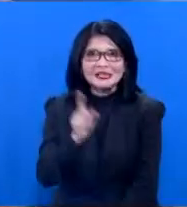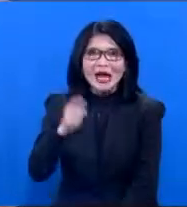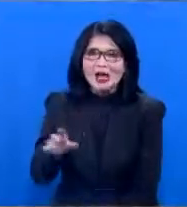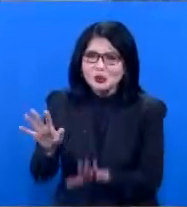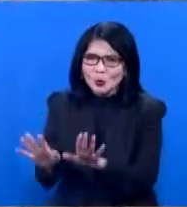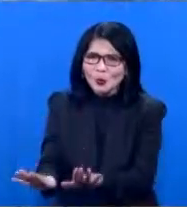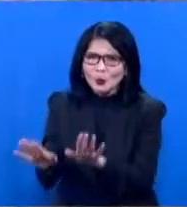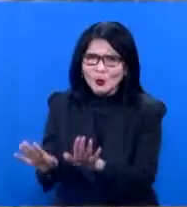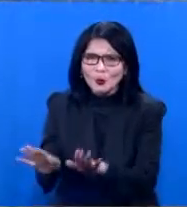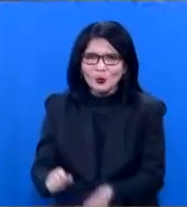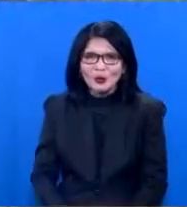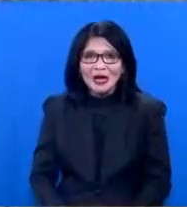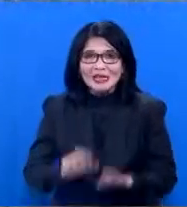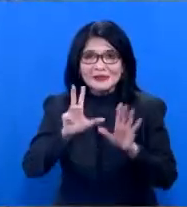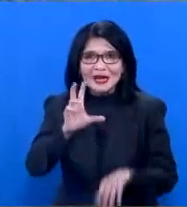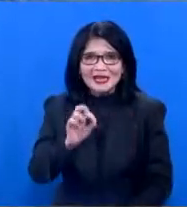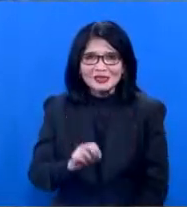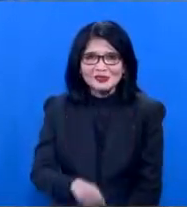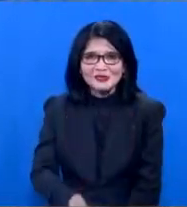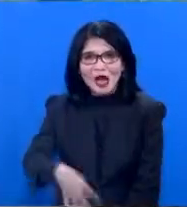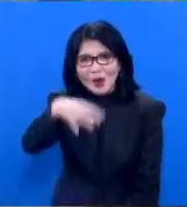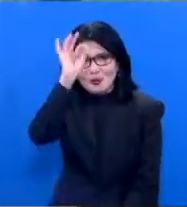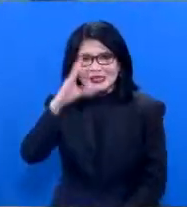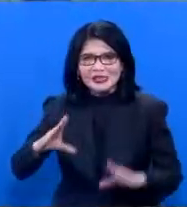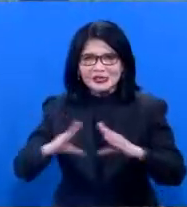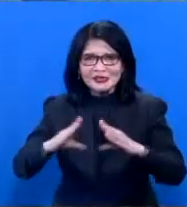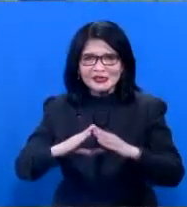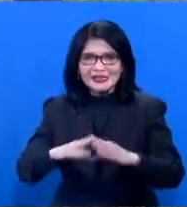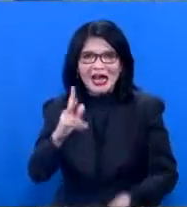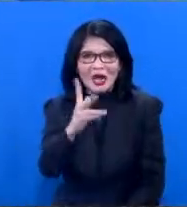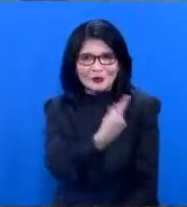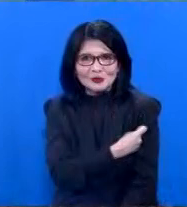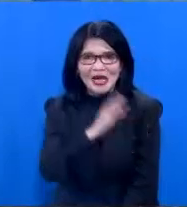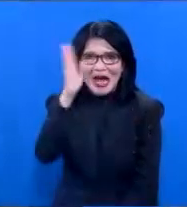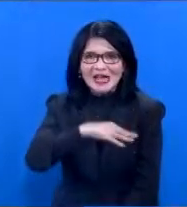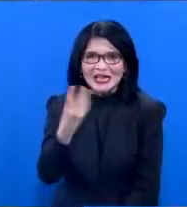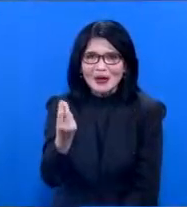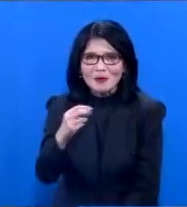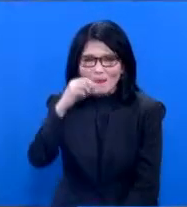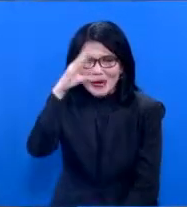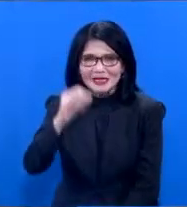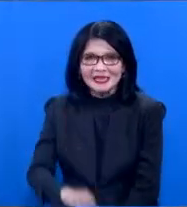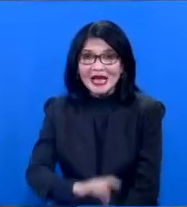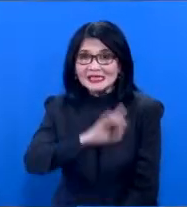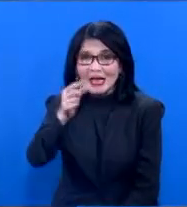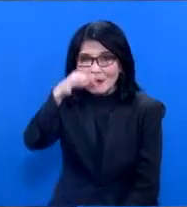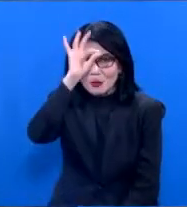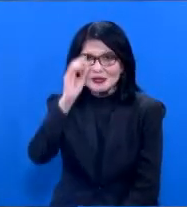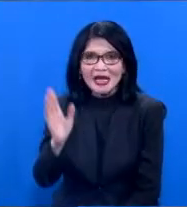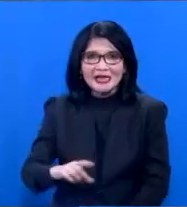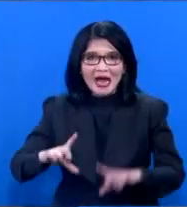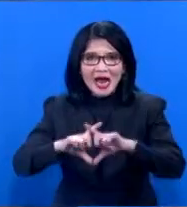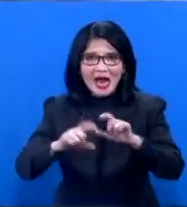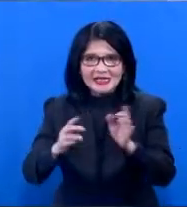menenangkannya. 901 anggota kepolisian Resor Mojokerto mengikuti vaksinasi pada Rabu pagi. Selain polisi, ada pula ASN